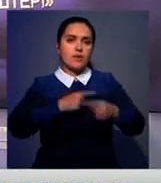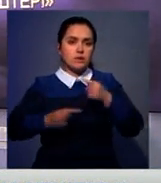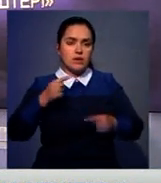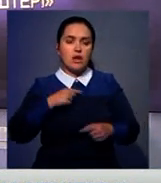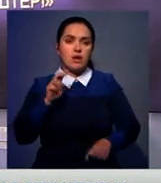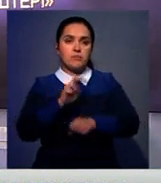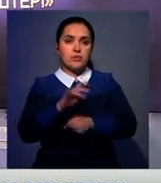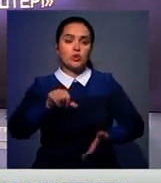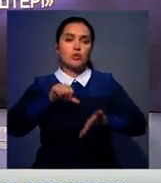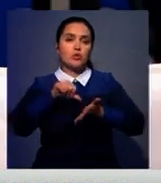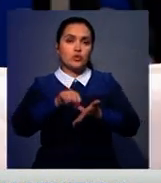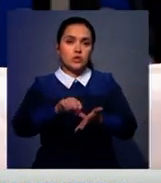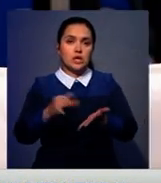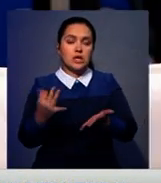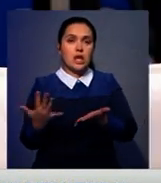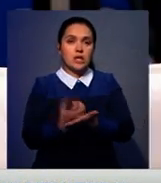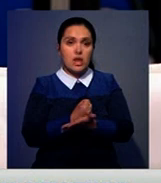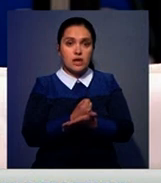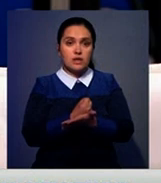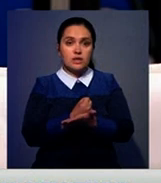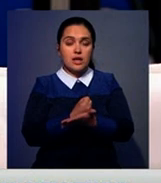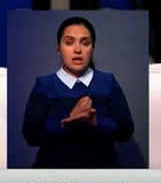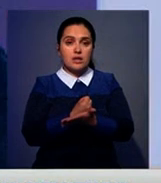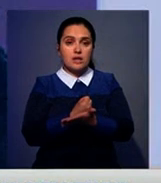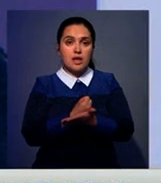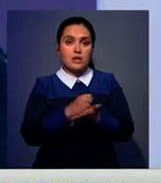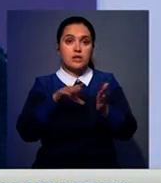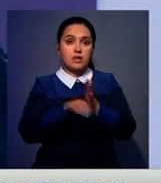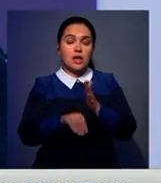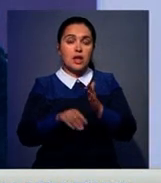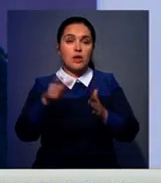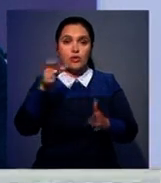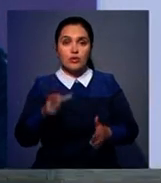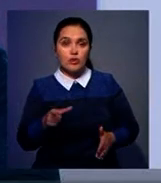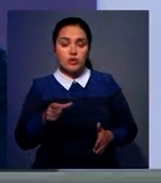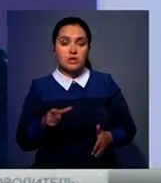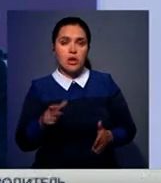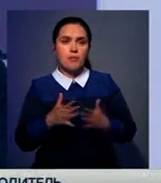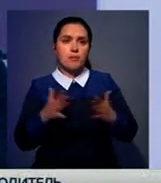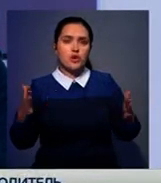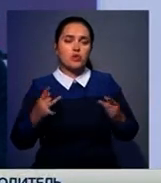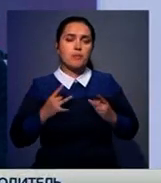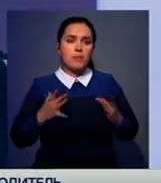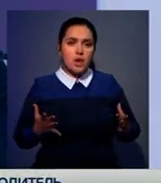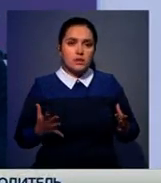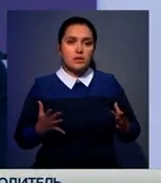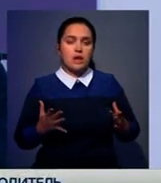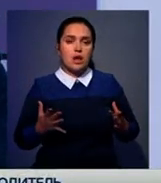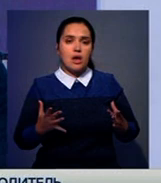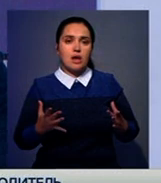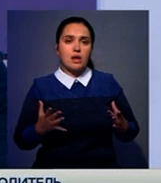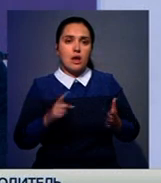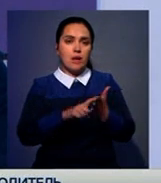и участвовать, и находиться среди таких потрясающих людей. Это большой праздник для всех, это обмен творчеством,